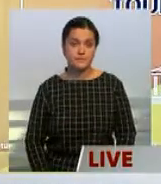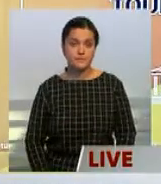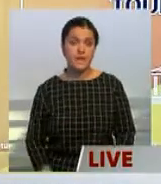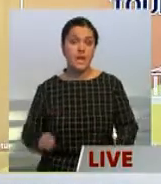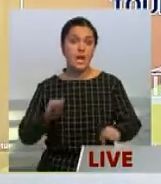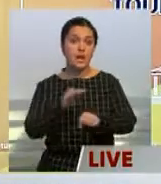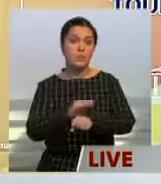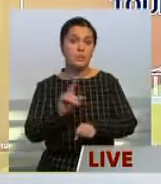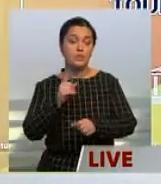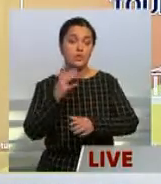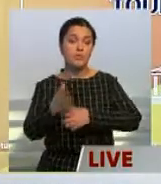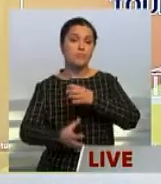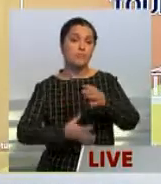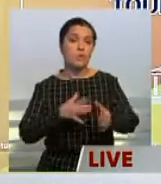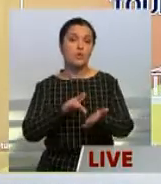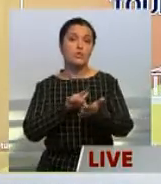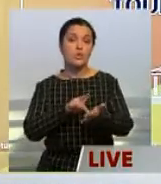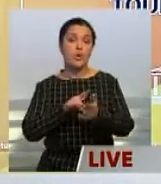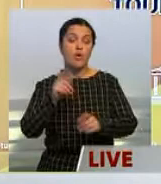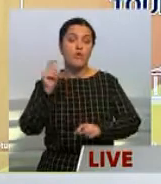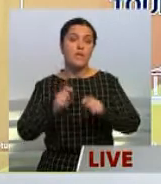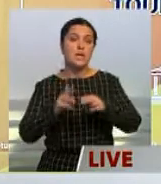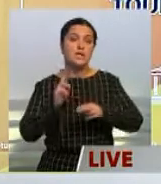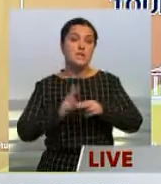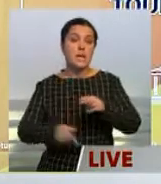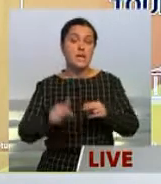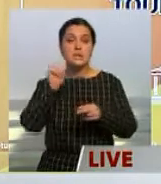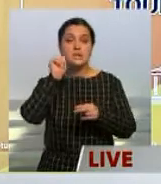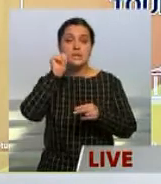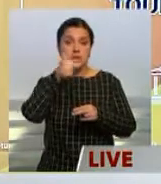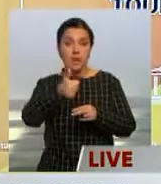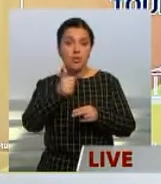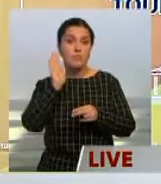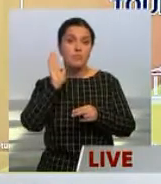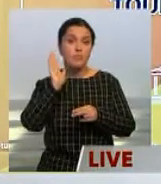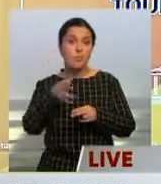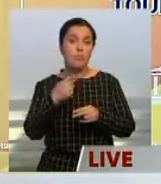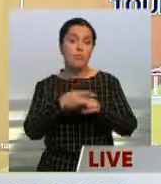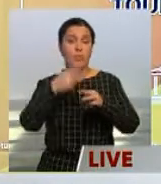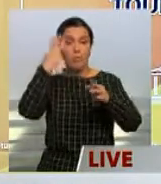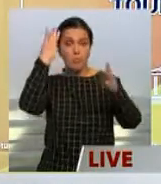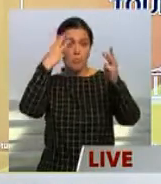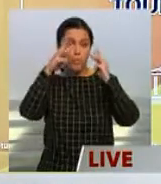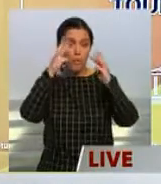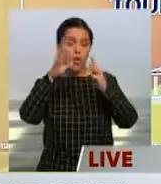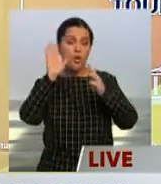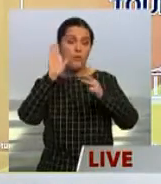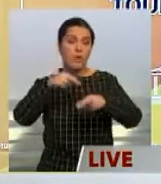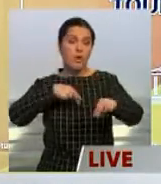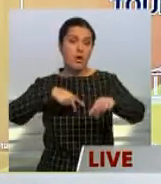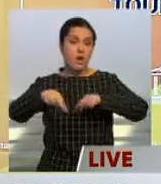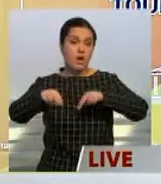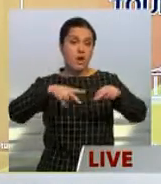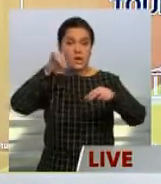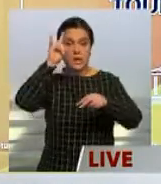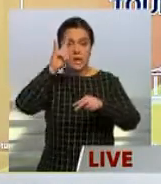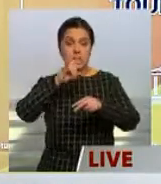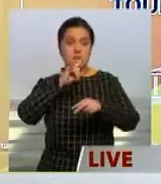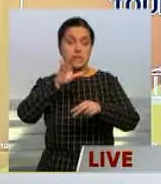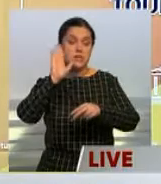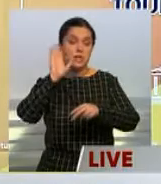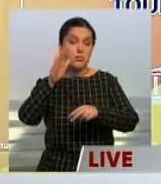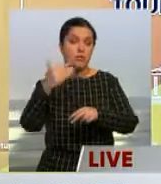Добавлю, что международный туристский форум завершится завтра показом модных коллекций казахстанских дизайнеров под названием